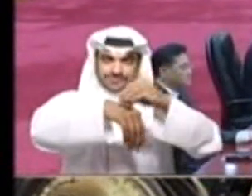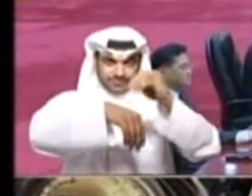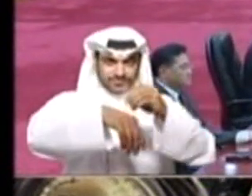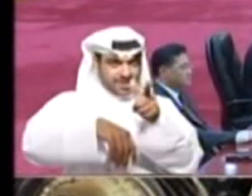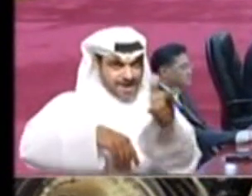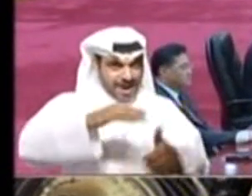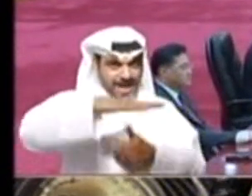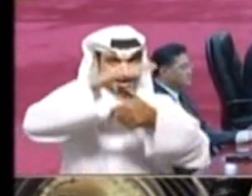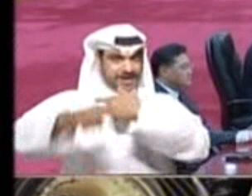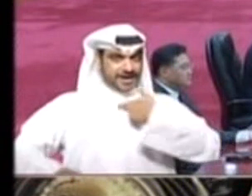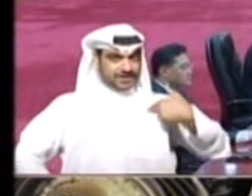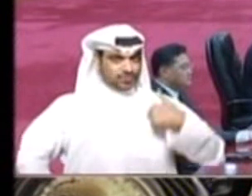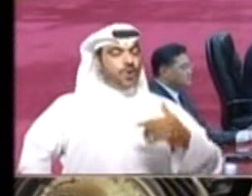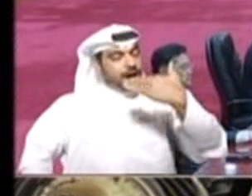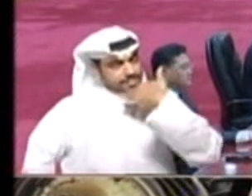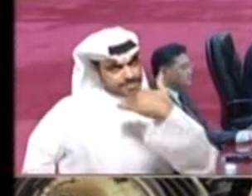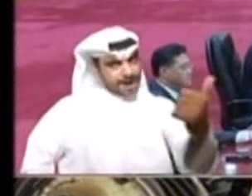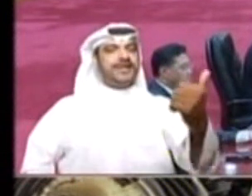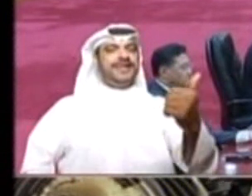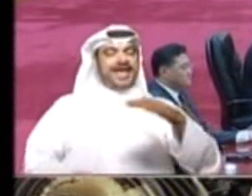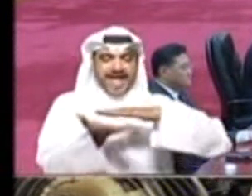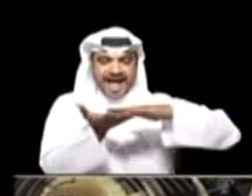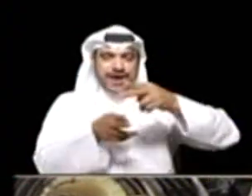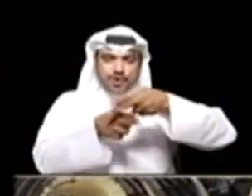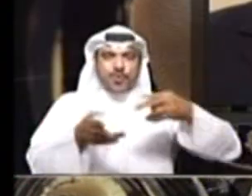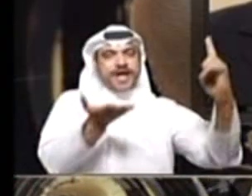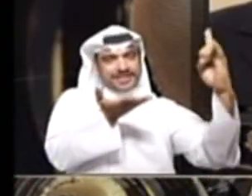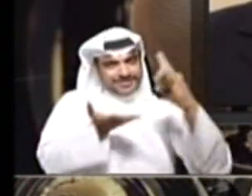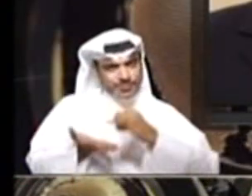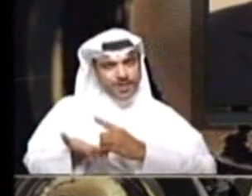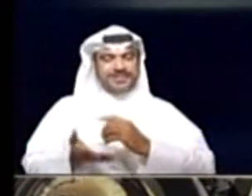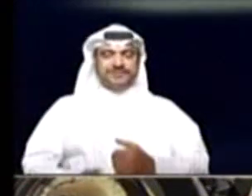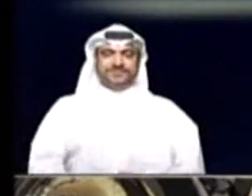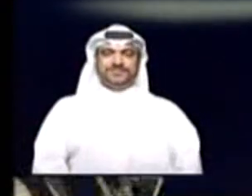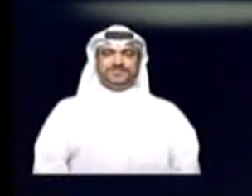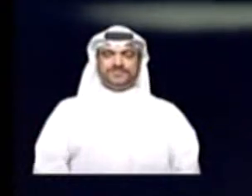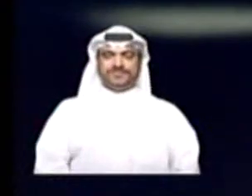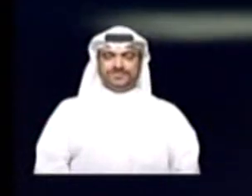رسمية لفخامة رئيس جمهورية الصين الشعبية الصديقة لزيارة دولة الكويت.